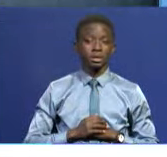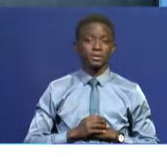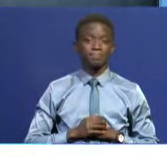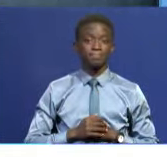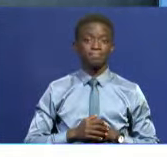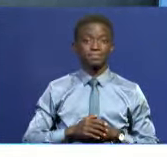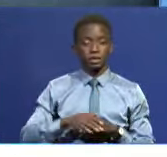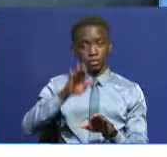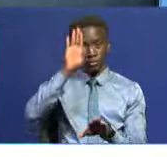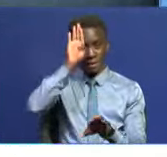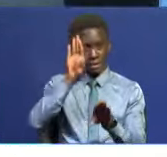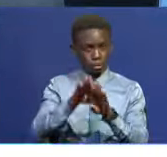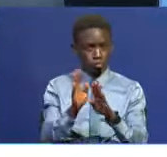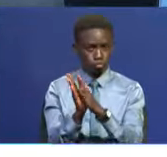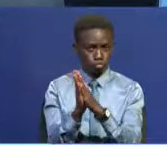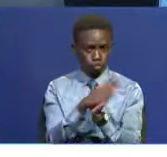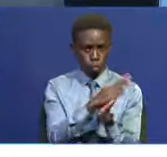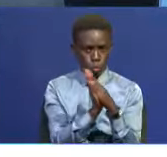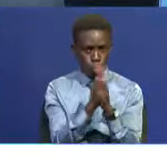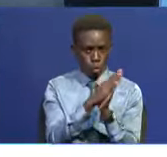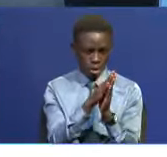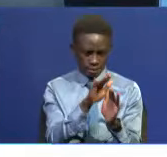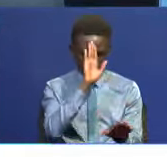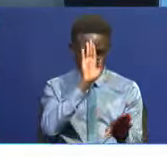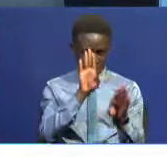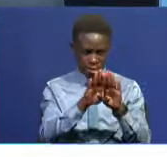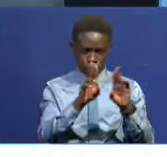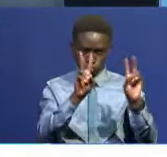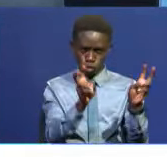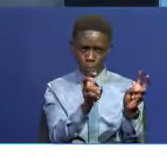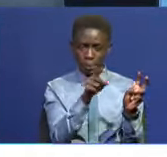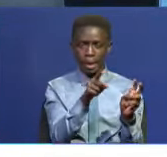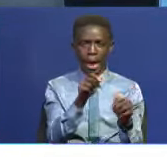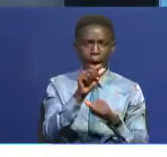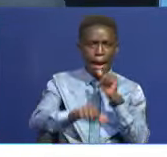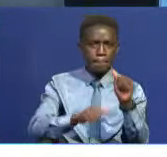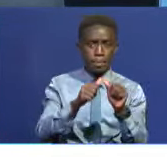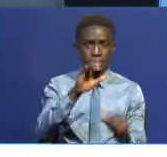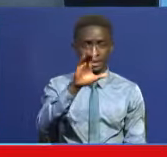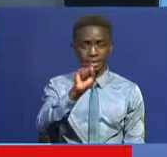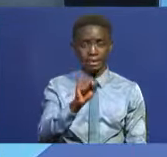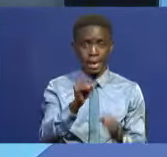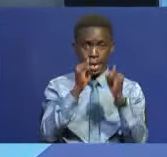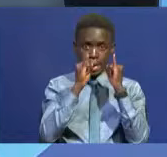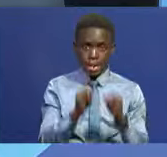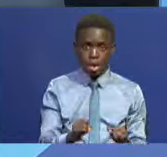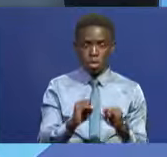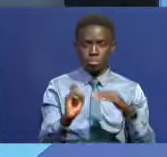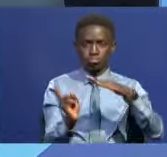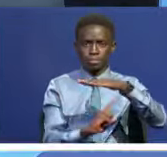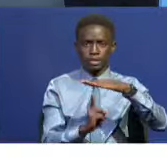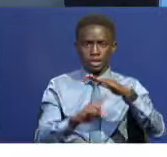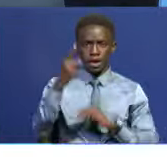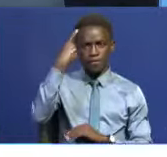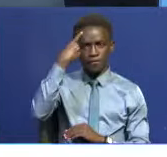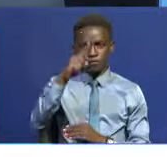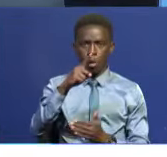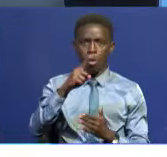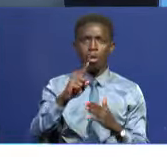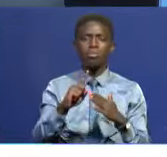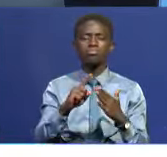Naam, tukisalia hapo hapo kuhusiana na taarifa za mawaziri, ni kwa waziri mpya wa fedha na mipango ya kiuchumi John